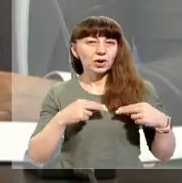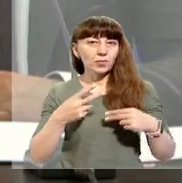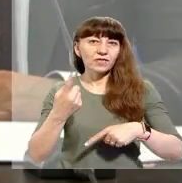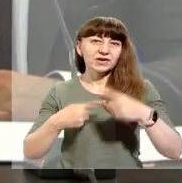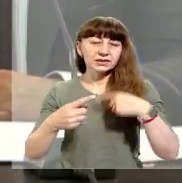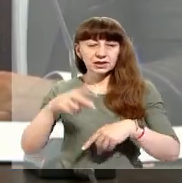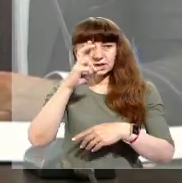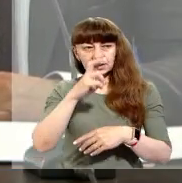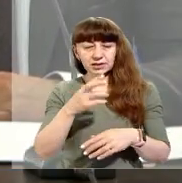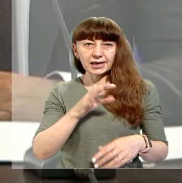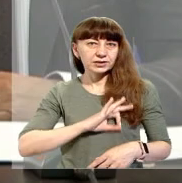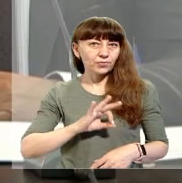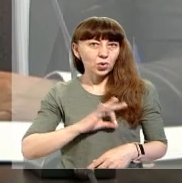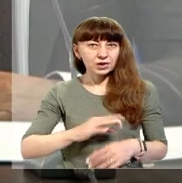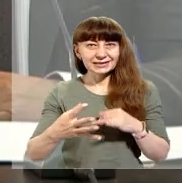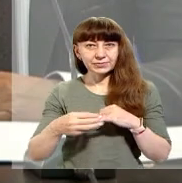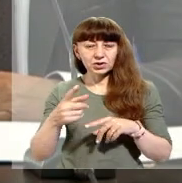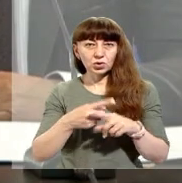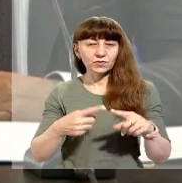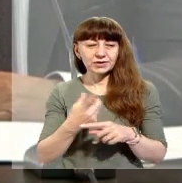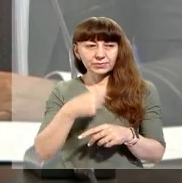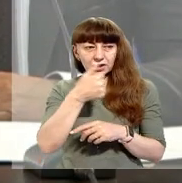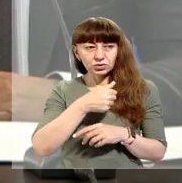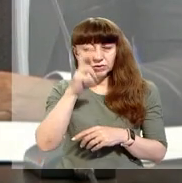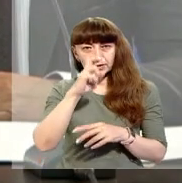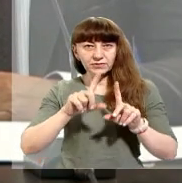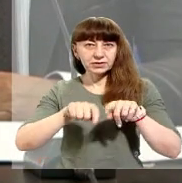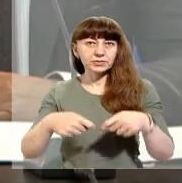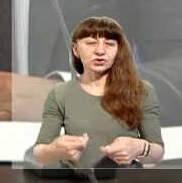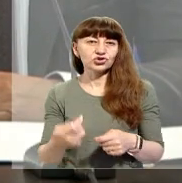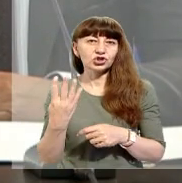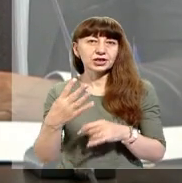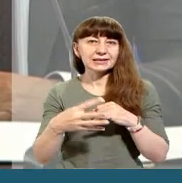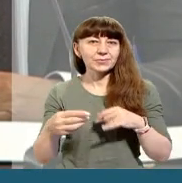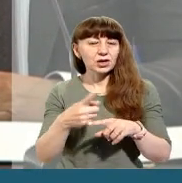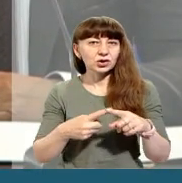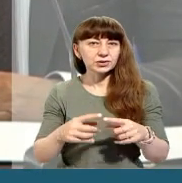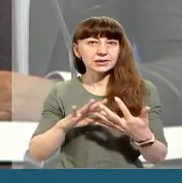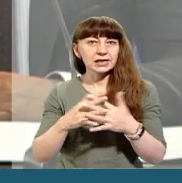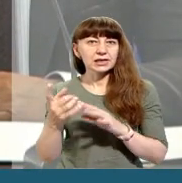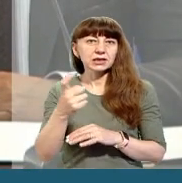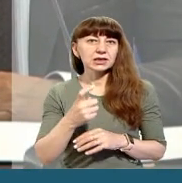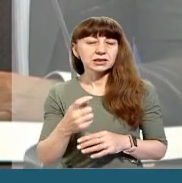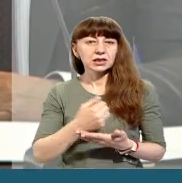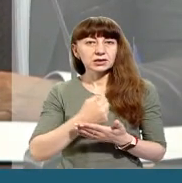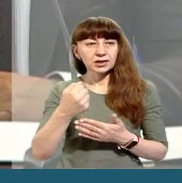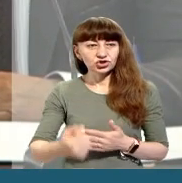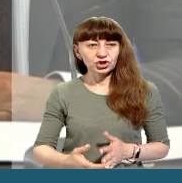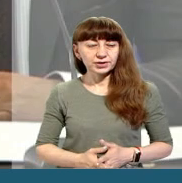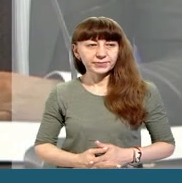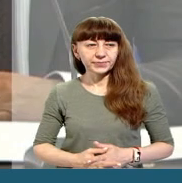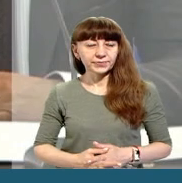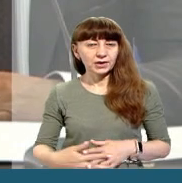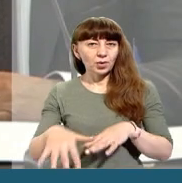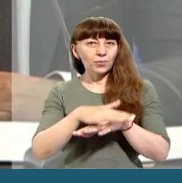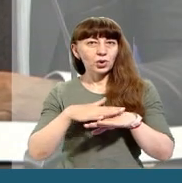Ағымдағы жылы ауыл шаруашылығы мақсатындағы 4 жер учаскесі мемлекетке қайтарылды. Жалпы ауданы 2,8 мың гектар. Жер